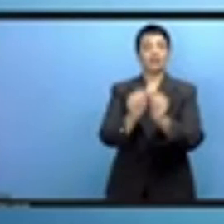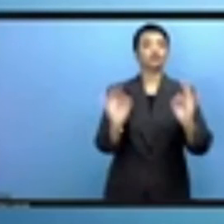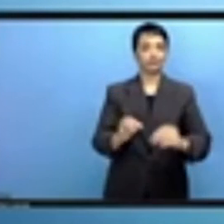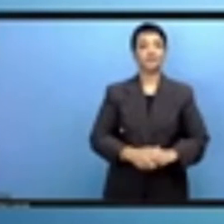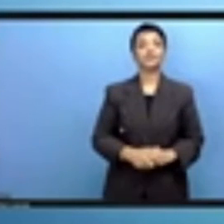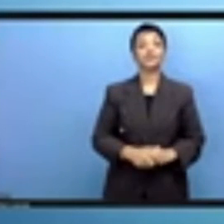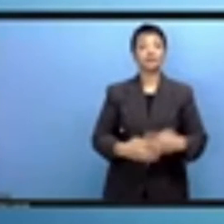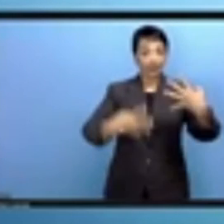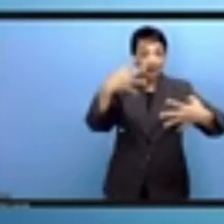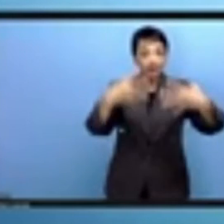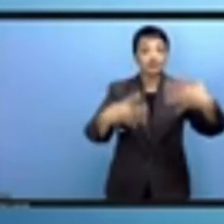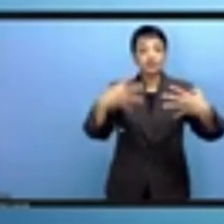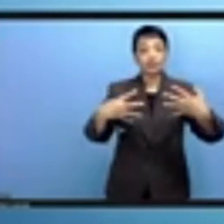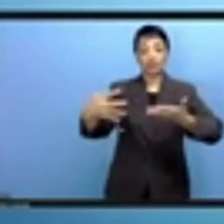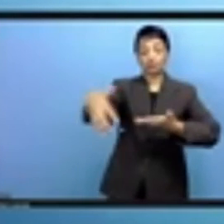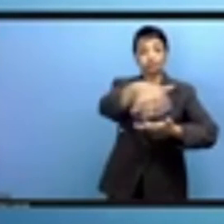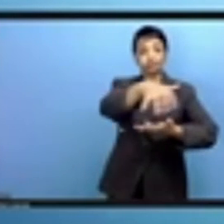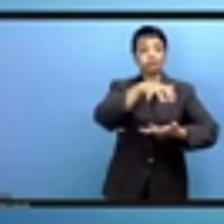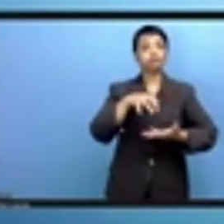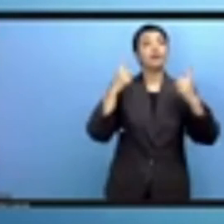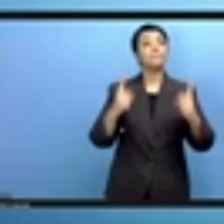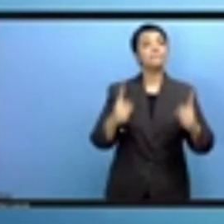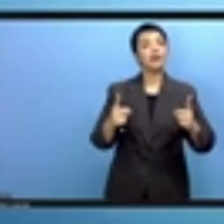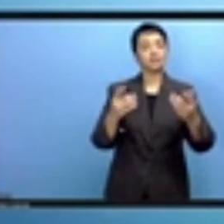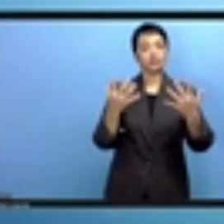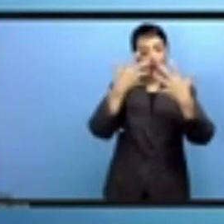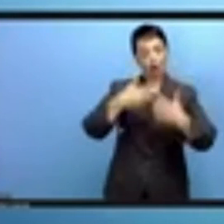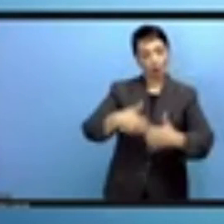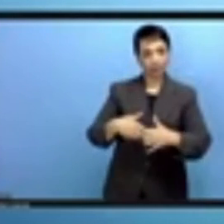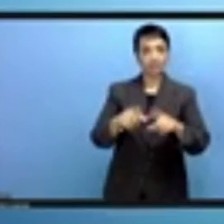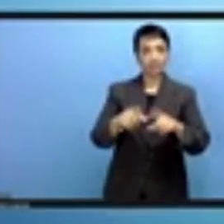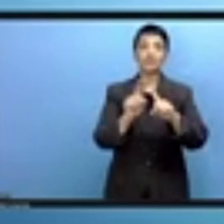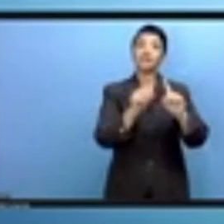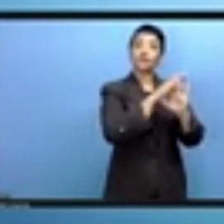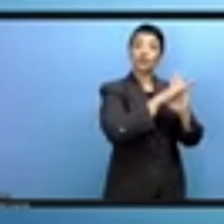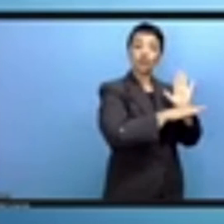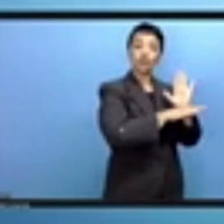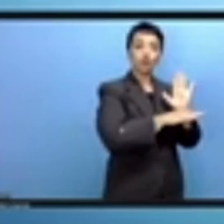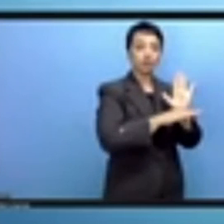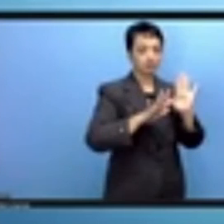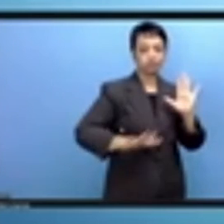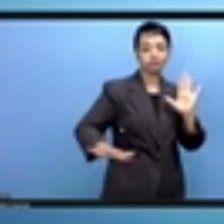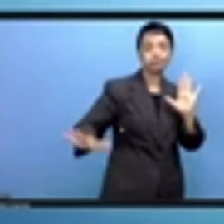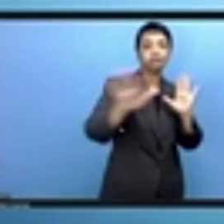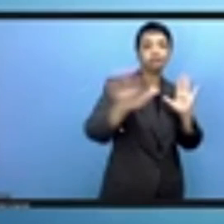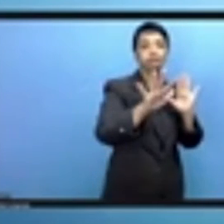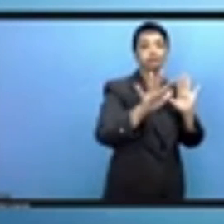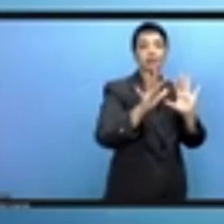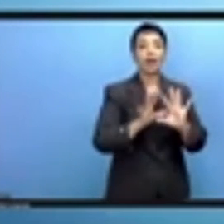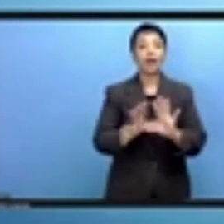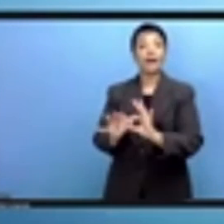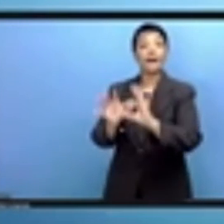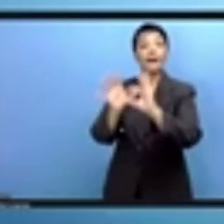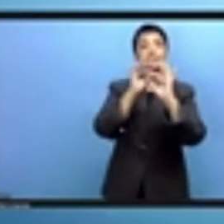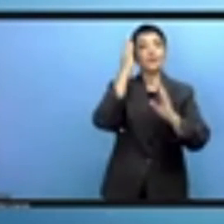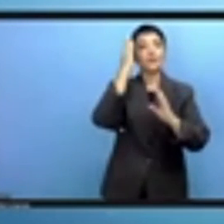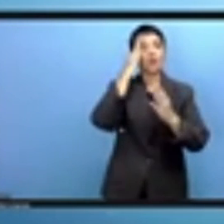我们需要防止让 AI 无序的发